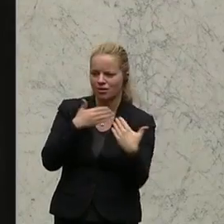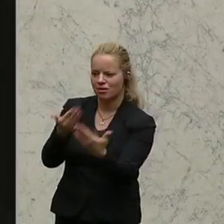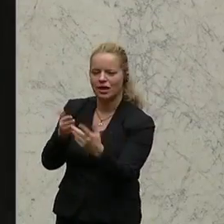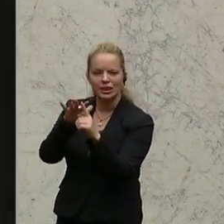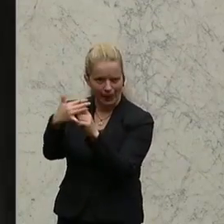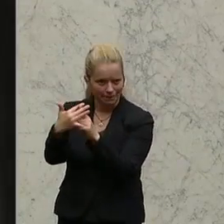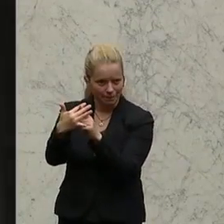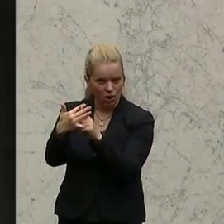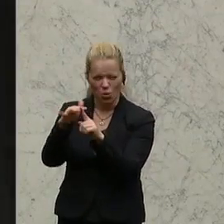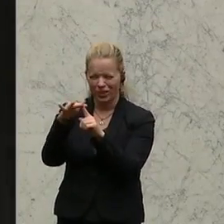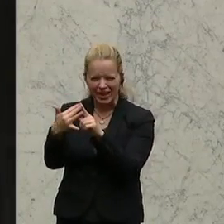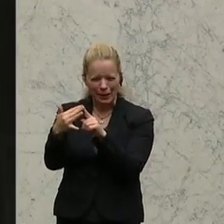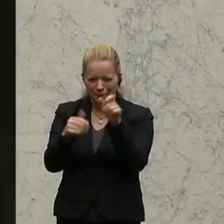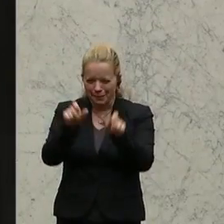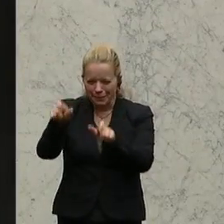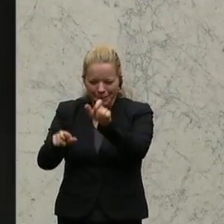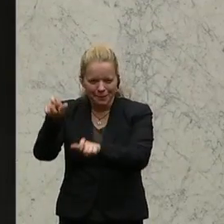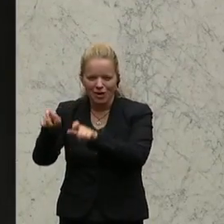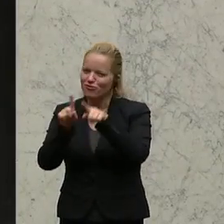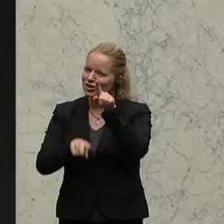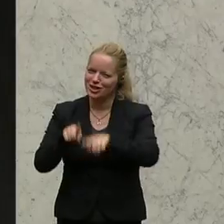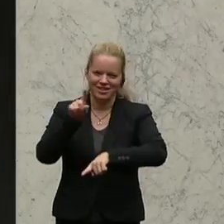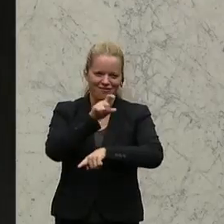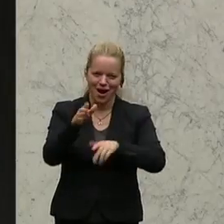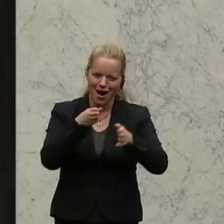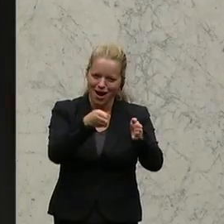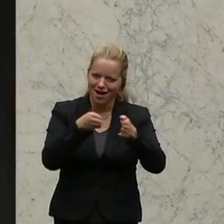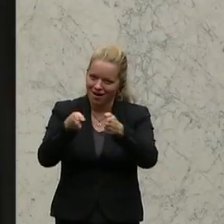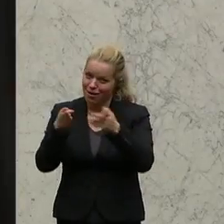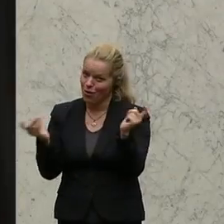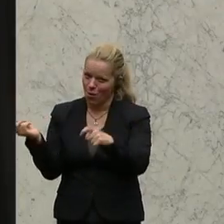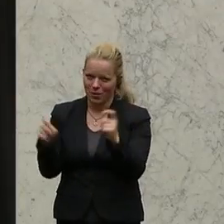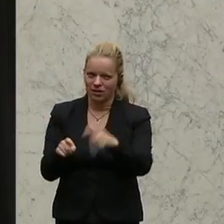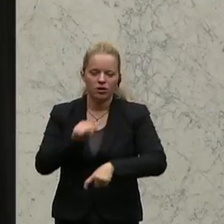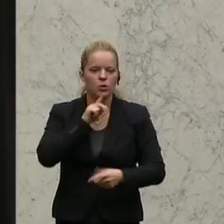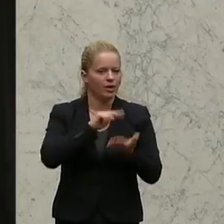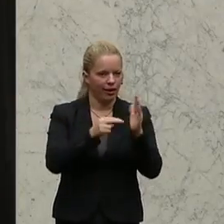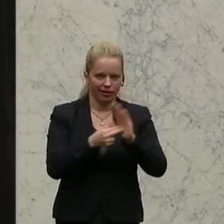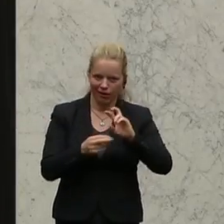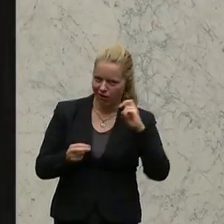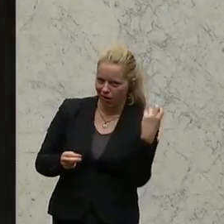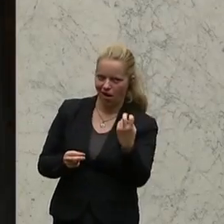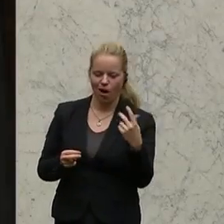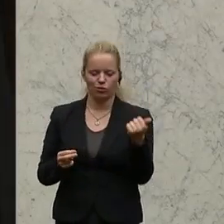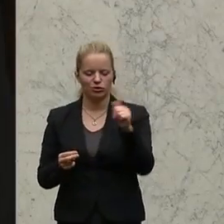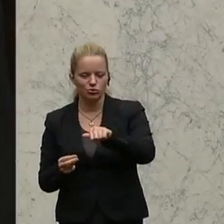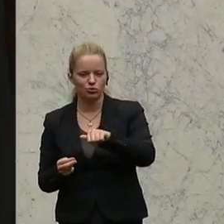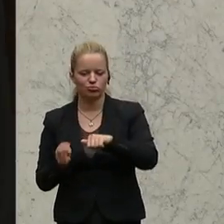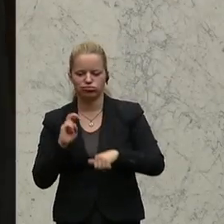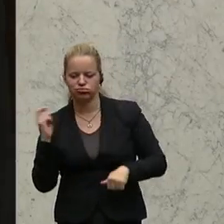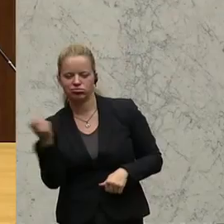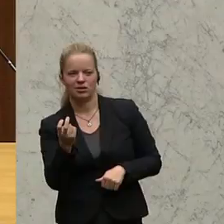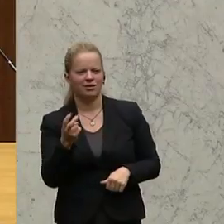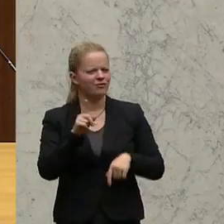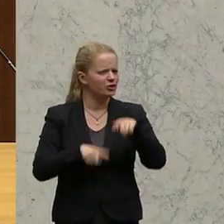Qualität dieser Teams waren, dass sie aus allen Disziplinen gekommen sind. Das waren nicht nur Techniker, sondern quer durch